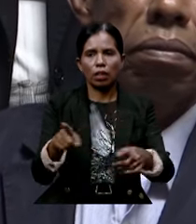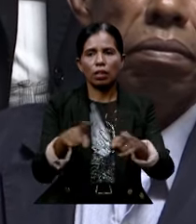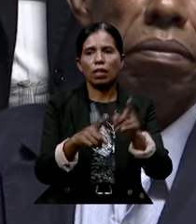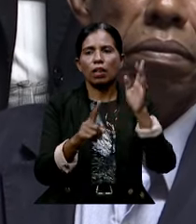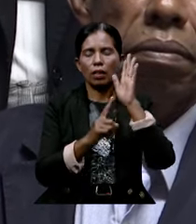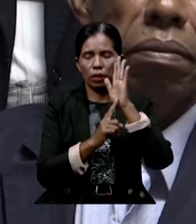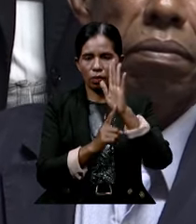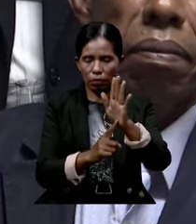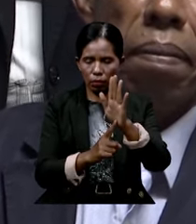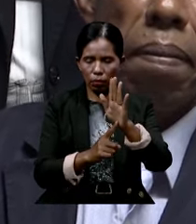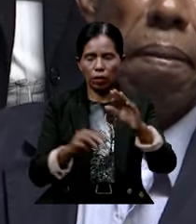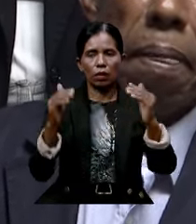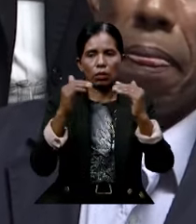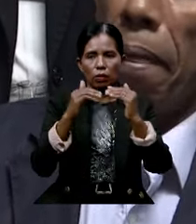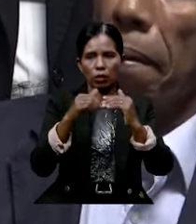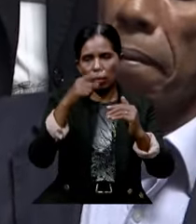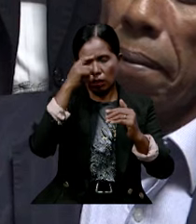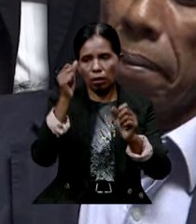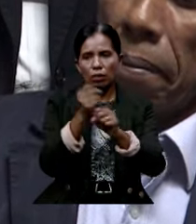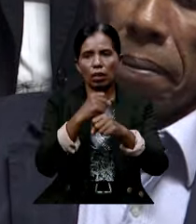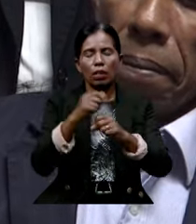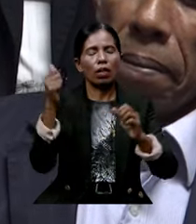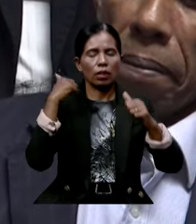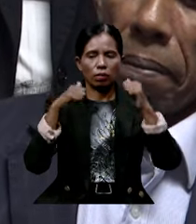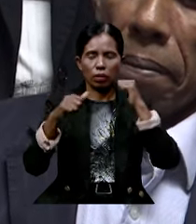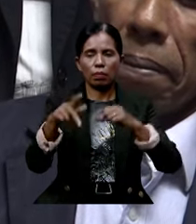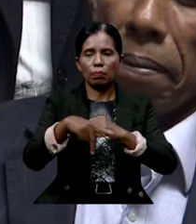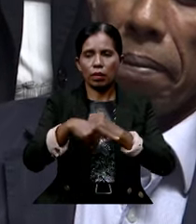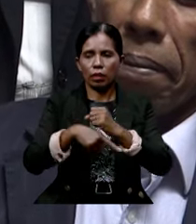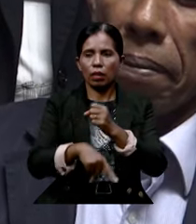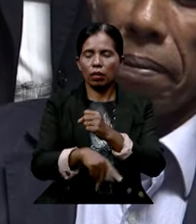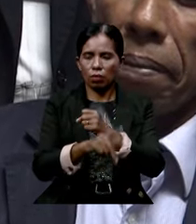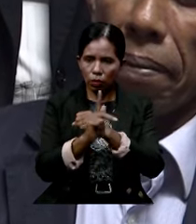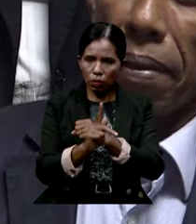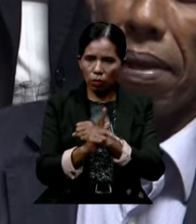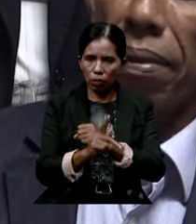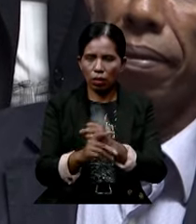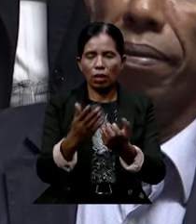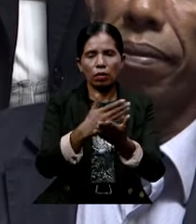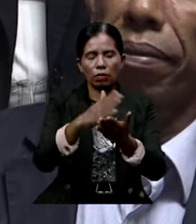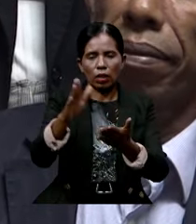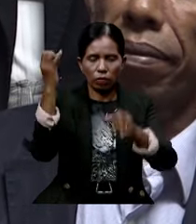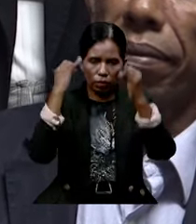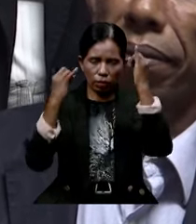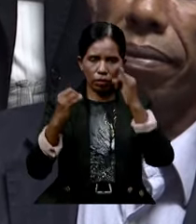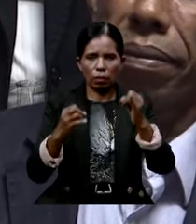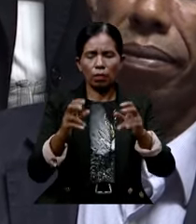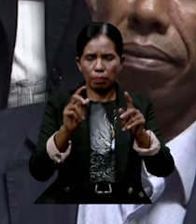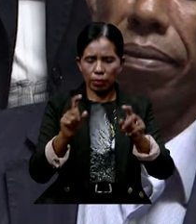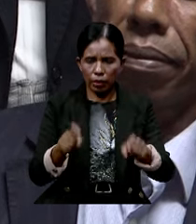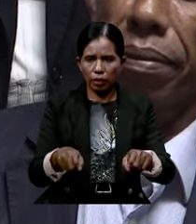det ba ya forum laran tampa atu hal aktivitas di partido kunto ni nian konsolidasaun halu kampanya ne perja osan